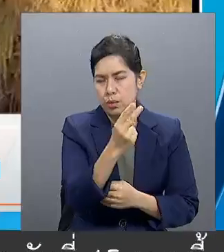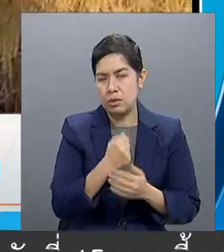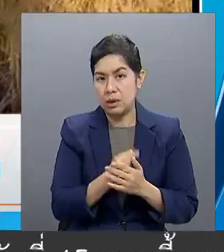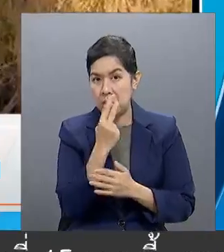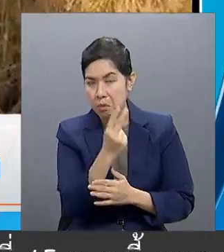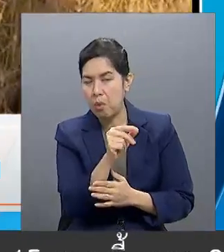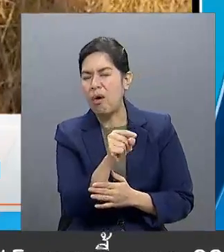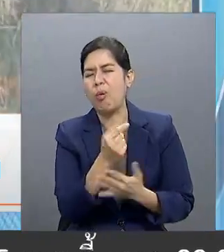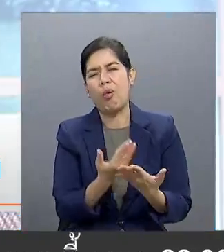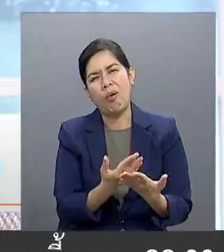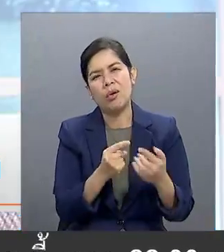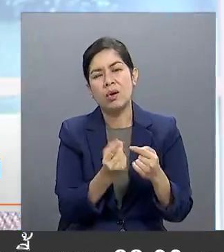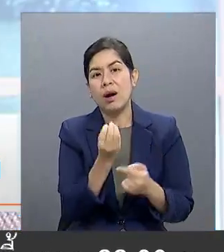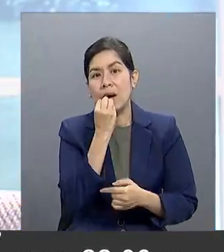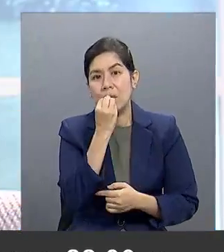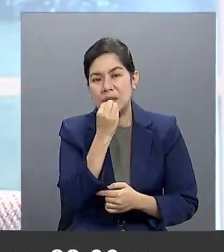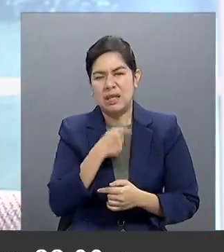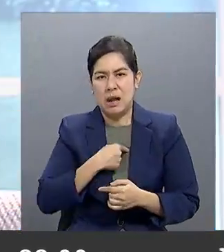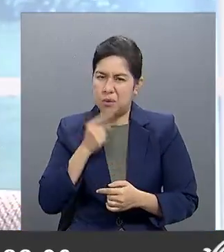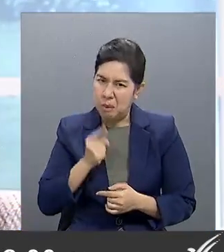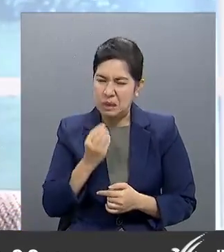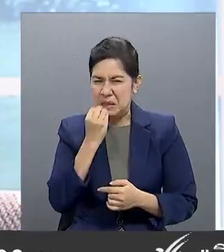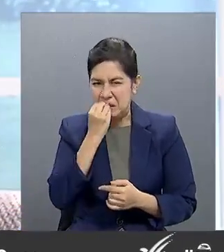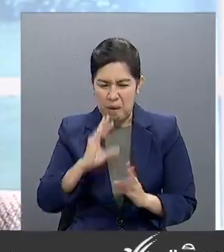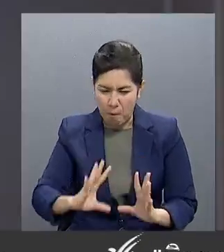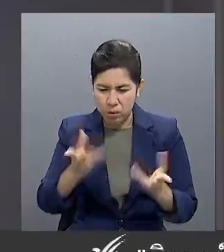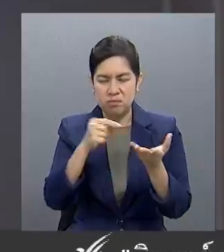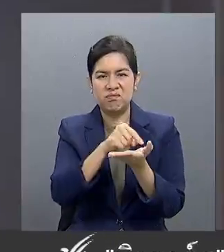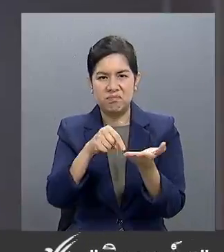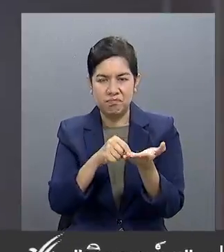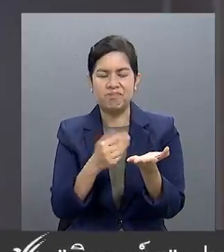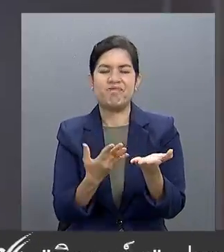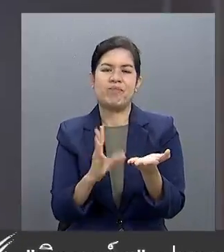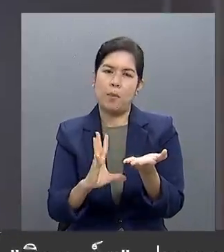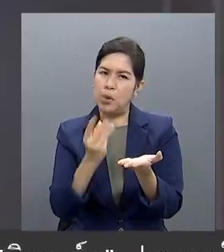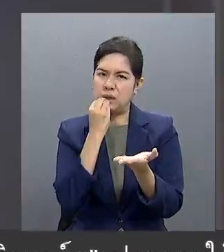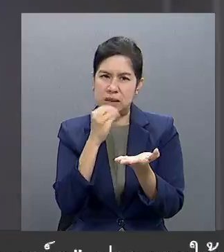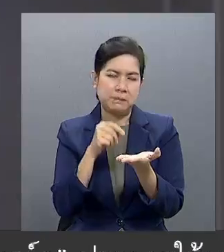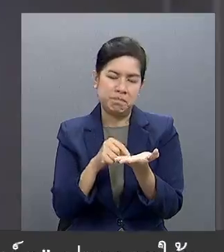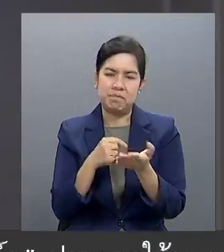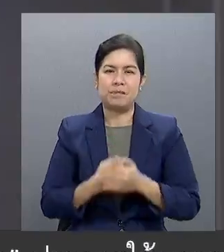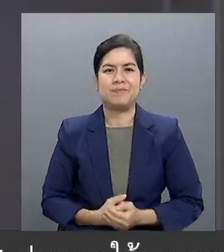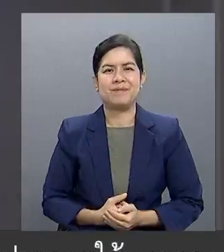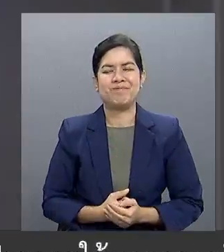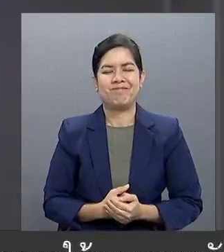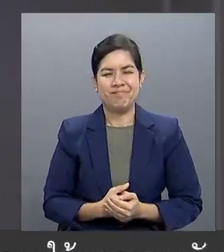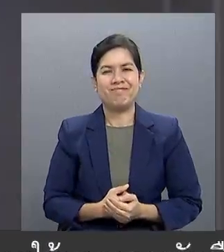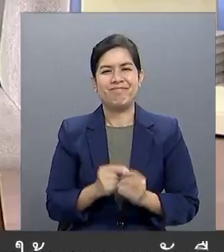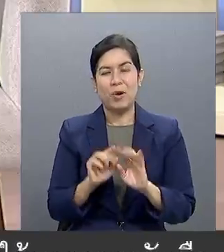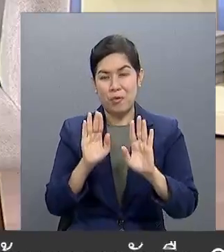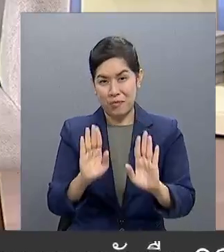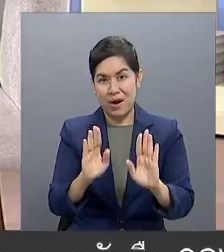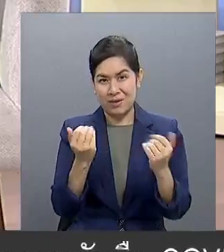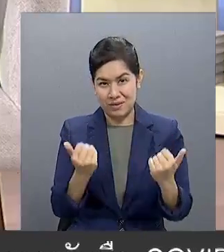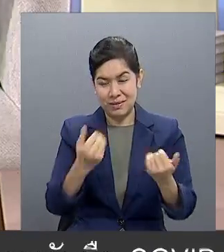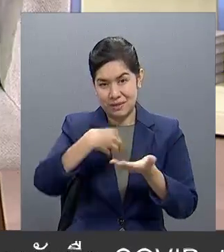รู้สึกเสียดายทุกเม็ดข้าวมาก ๆ ใช่กว่าจะได้แต่ละเมล็ด เดี๋ยวลองดูนะครับเอาเป็นสีสันที่เราฝากมานะฮะวันนี้นะครับ ก่อนอื่นถาม